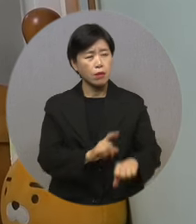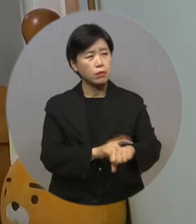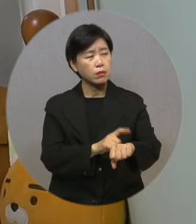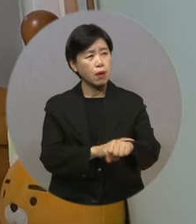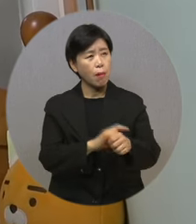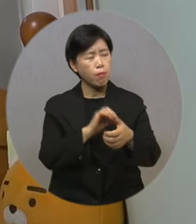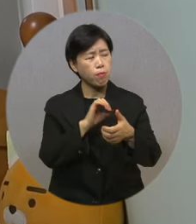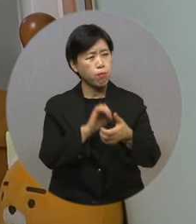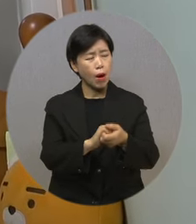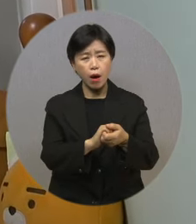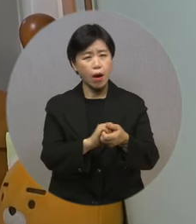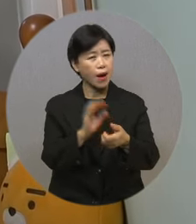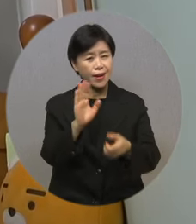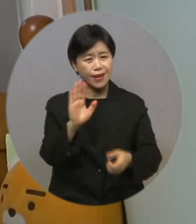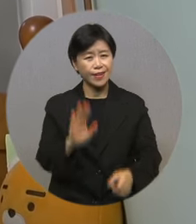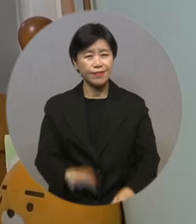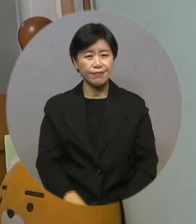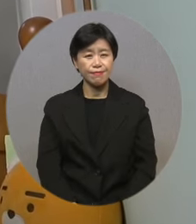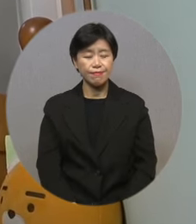시간으로